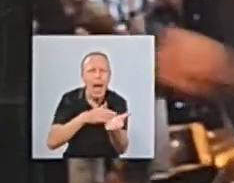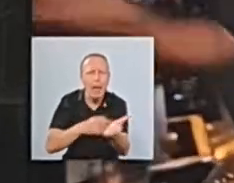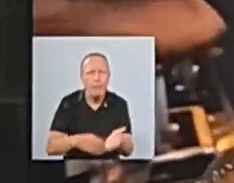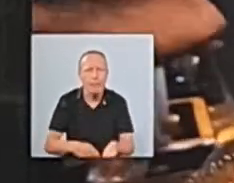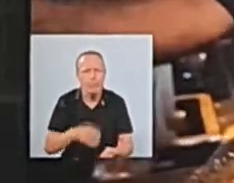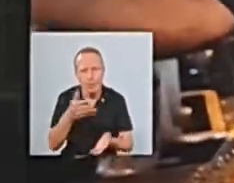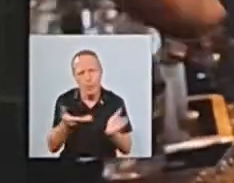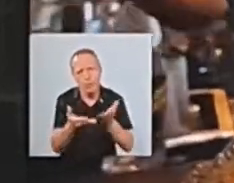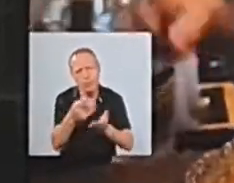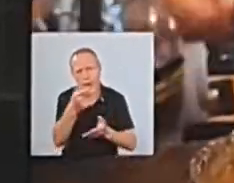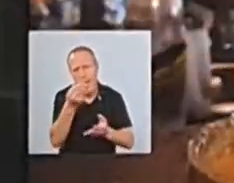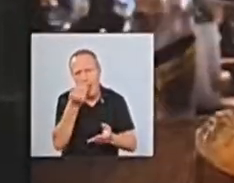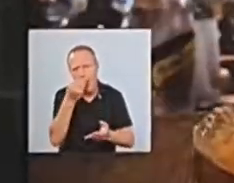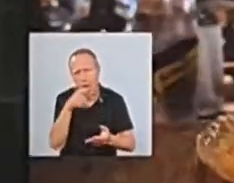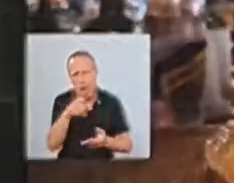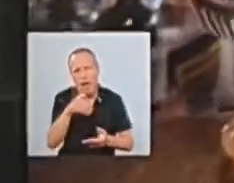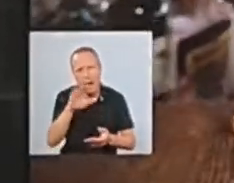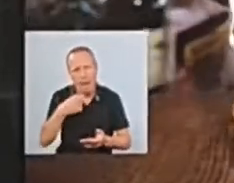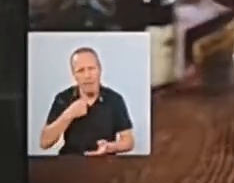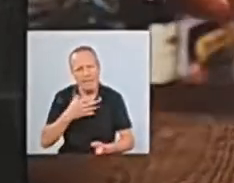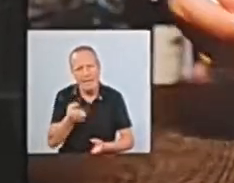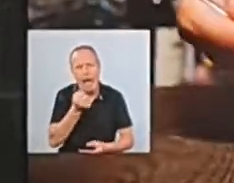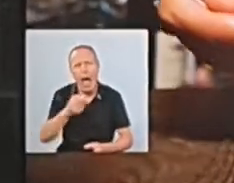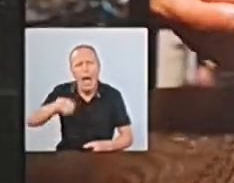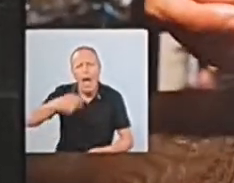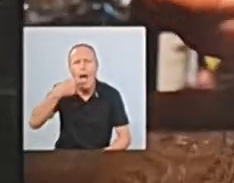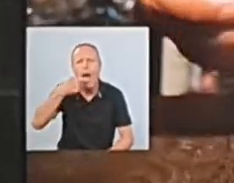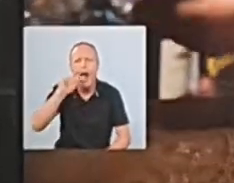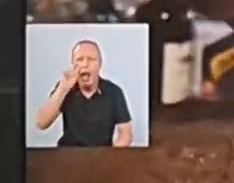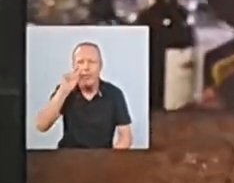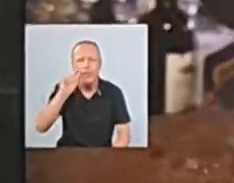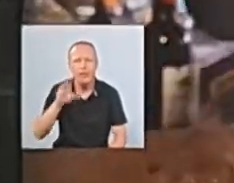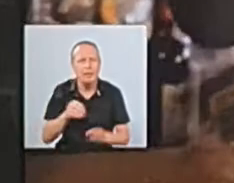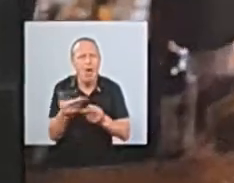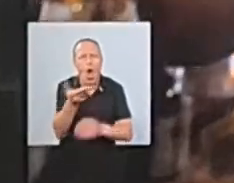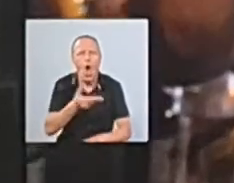זמן לקחת לך, אני גם לקחת לי איזה ביס קטן עם הרוקב.